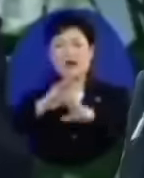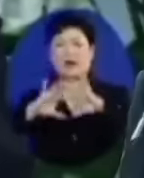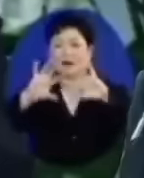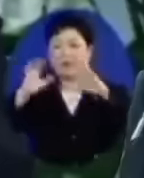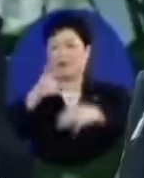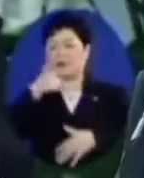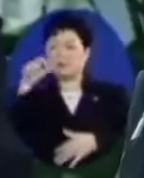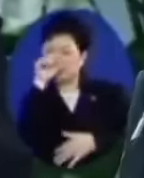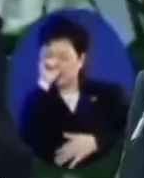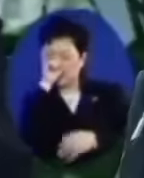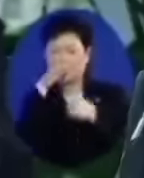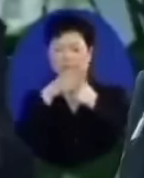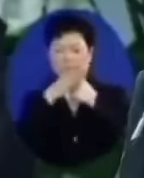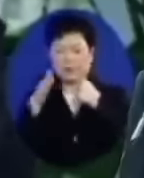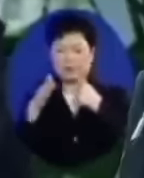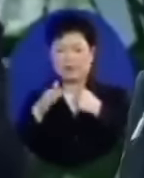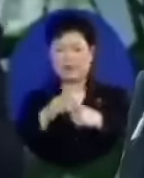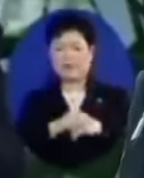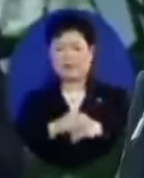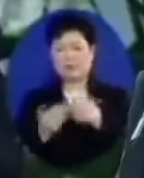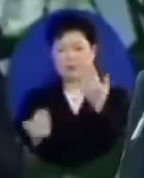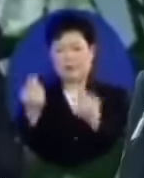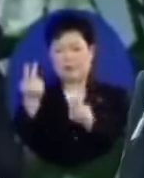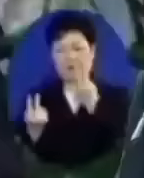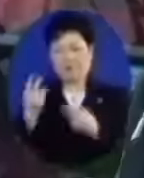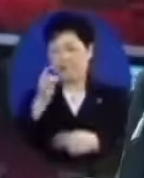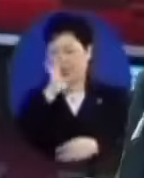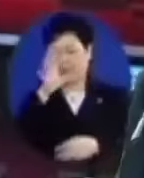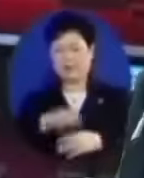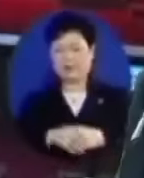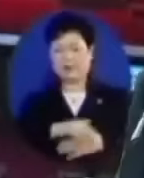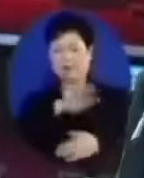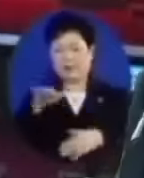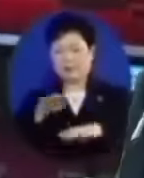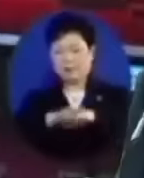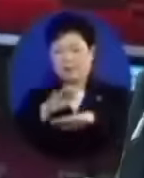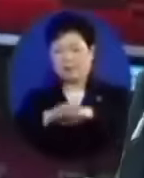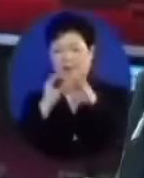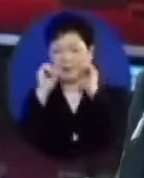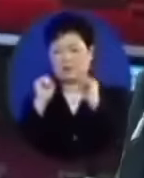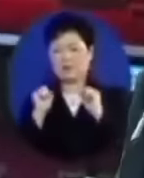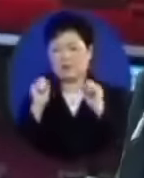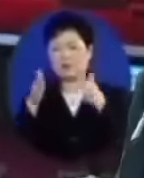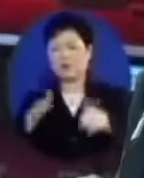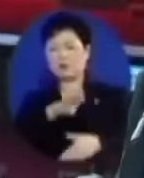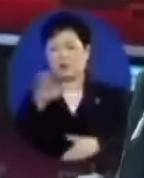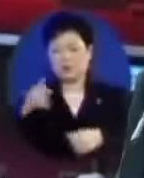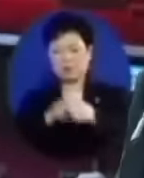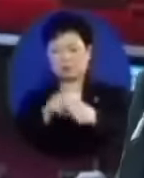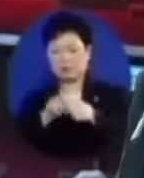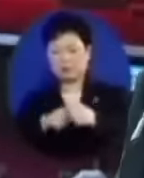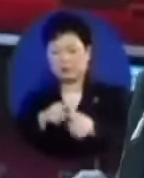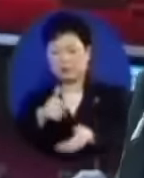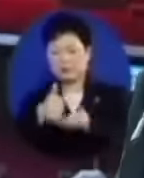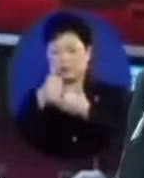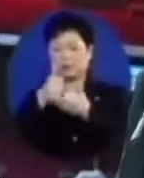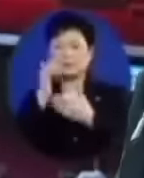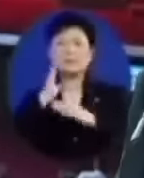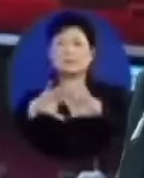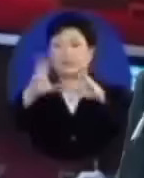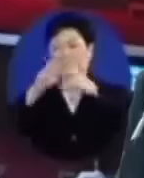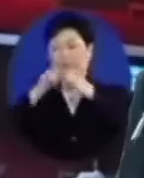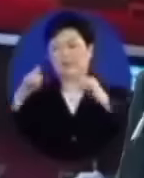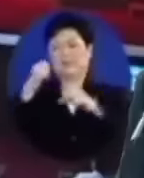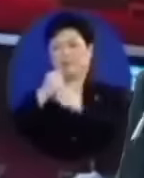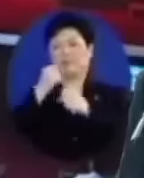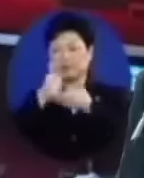너무 좋기 때문에 이런 것을 비교할 수가 없는 것입니다. 우리 텃밭에 있을 동안에 우리가 있는 목적이 주님이 천국 백성